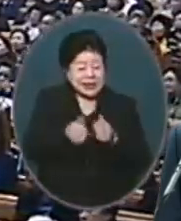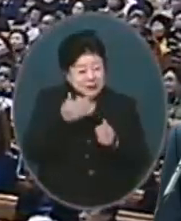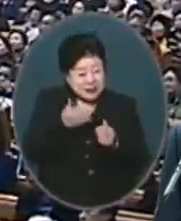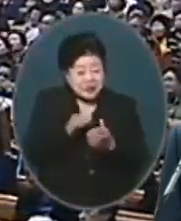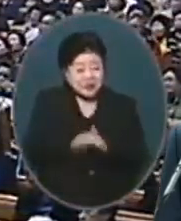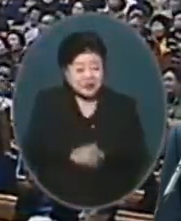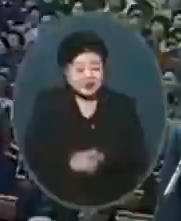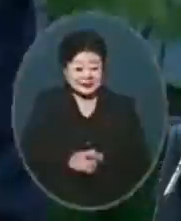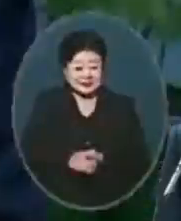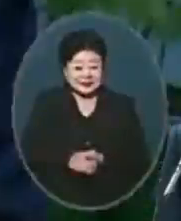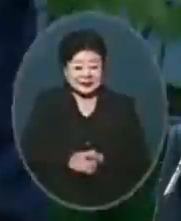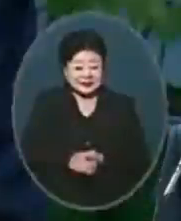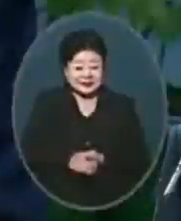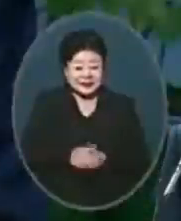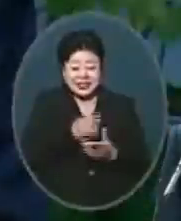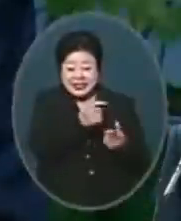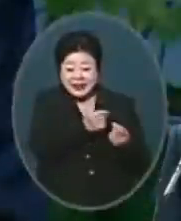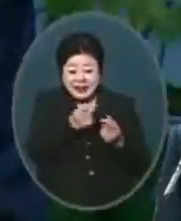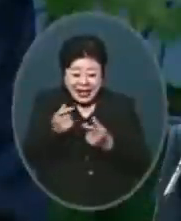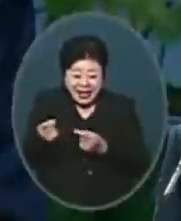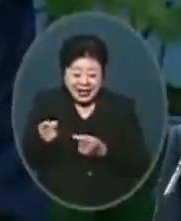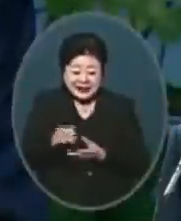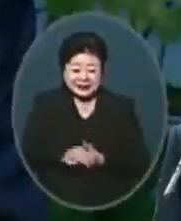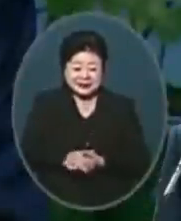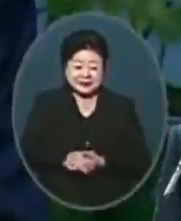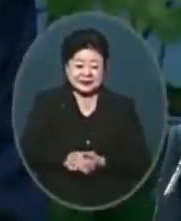하나님께서 이렇게